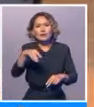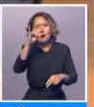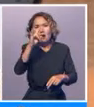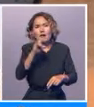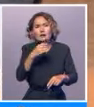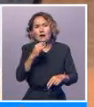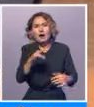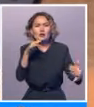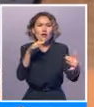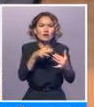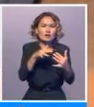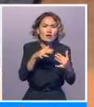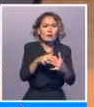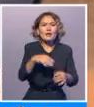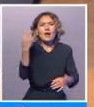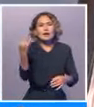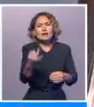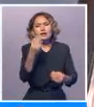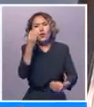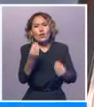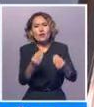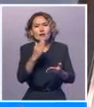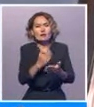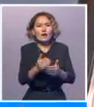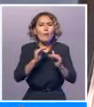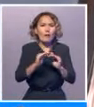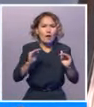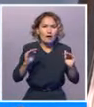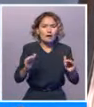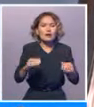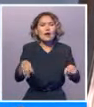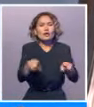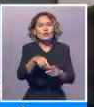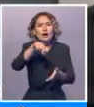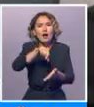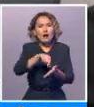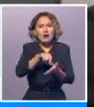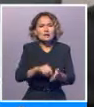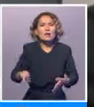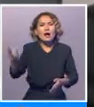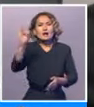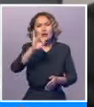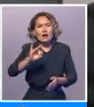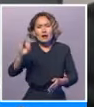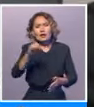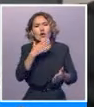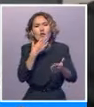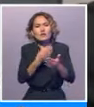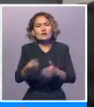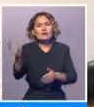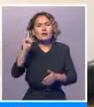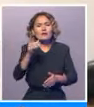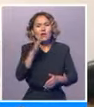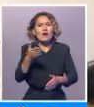Шетелдік сияқты атыс шабысқа емес стратегияға құрылған. Ал бұл ойынға бір рет болсын қол тигізген адам кейіпкермен бірге тарихқа ойлап ғасырлар қойнауынан мағлұмат